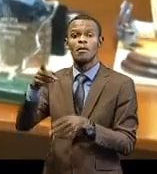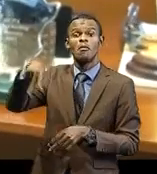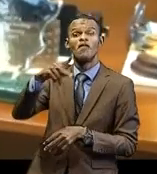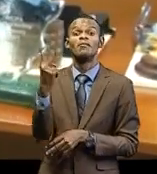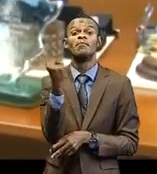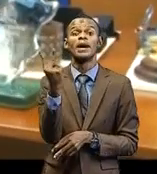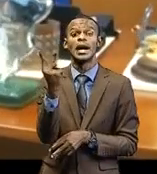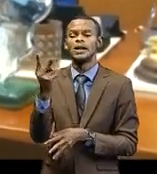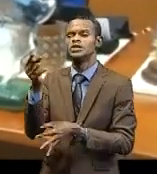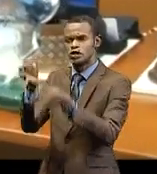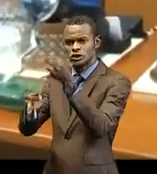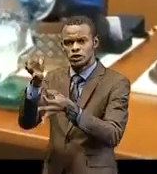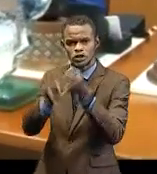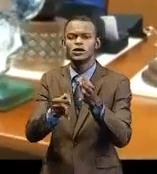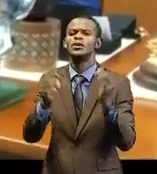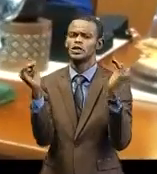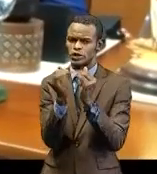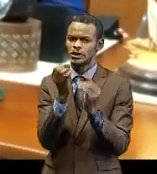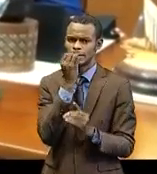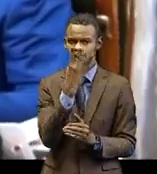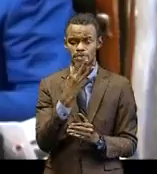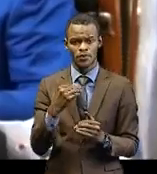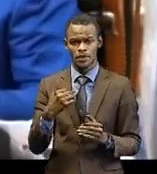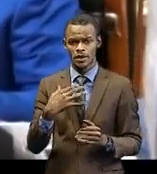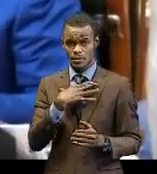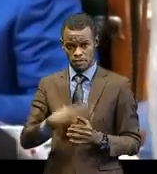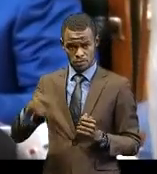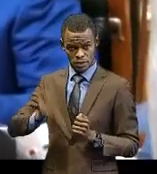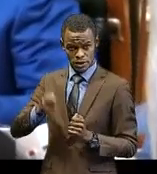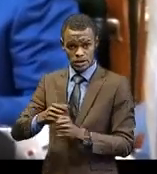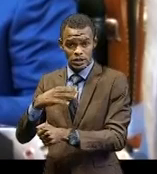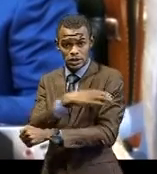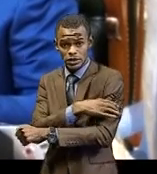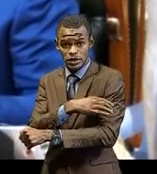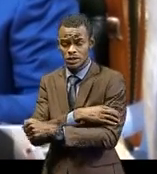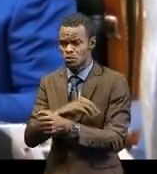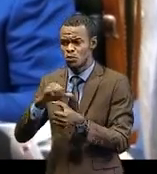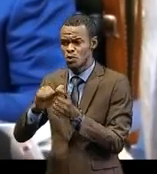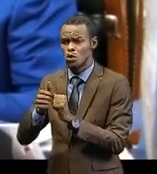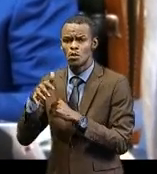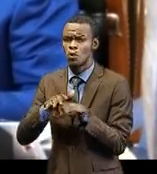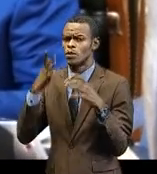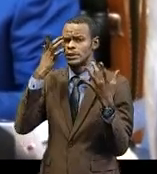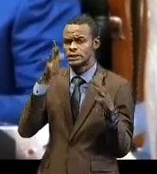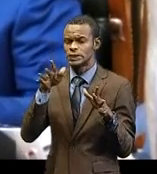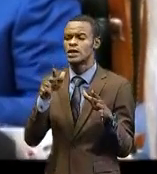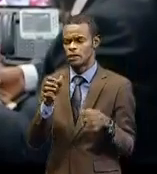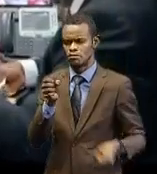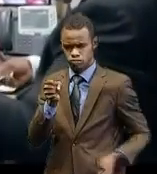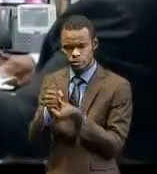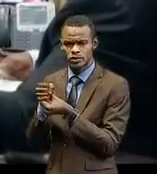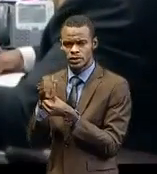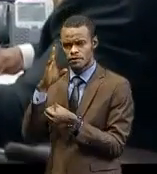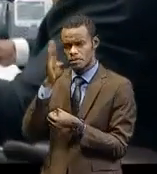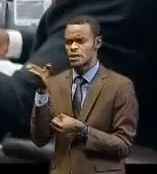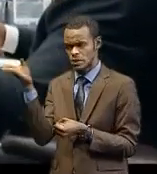Les magistrats civils, qui ne connaissent plus les dossiers répressifs, pourront venir à la rescousse de leurs collègues militaires, là où